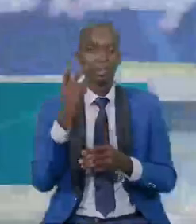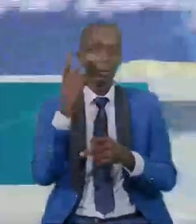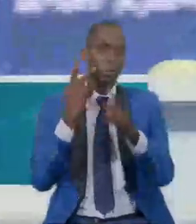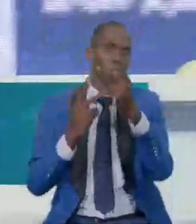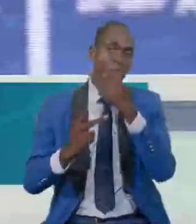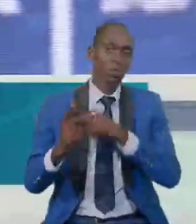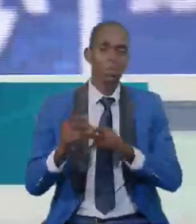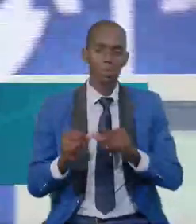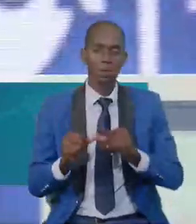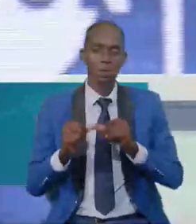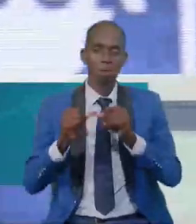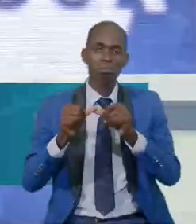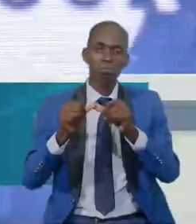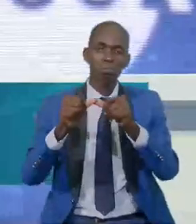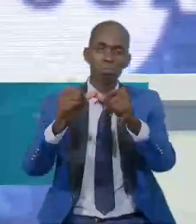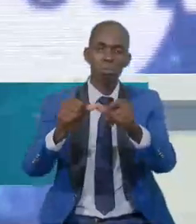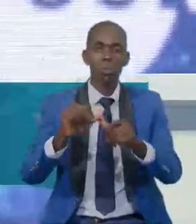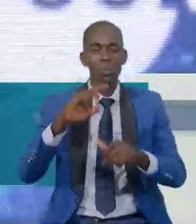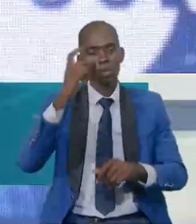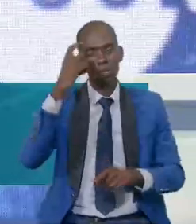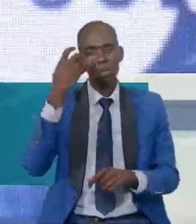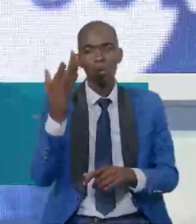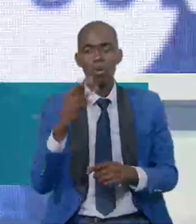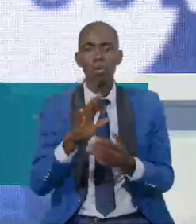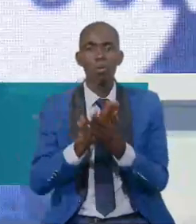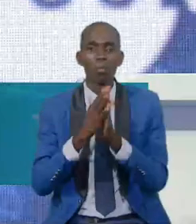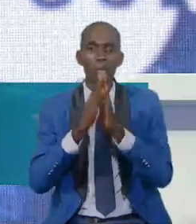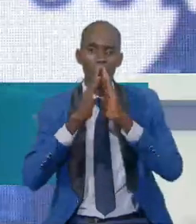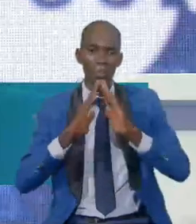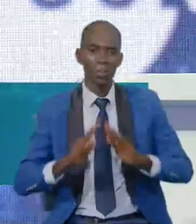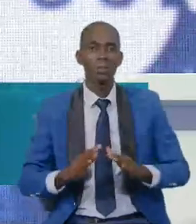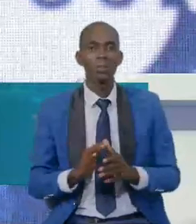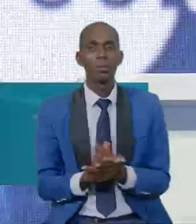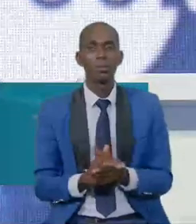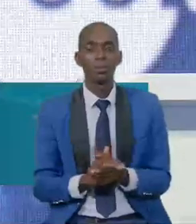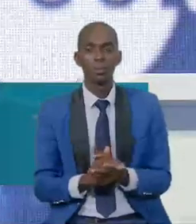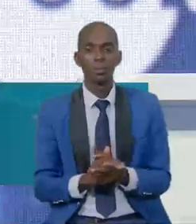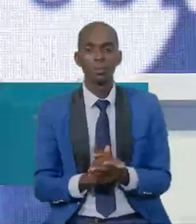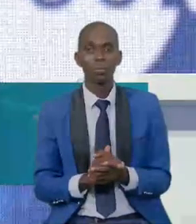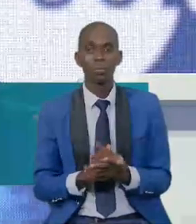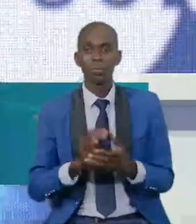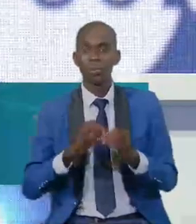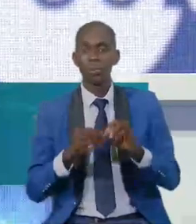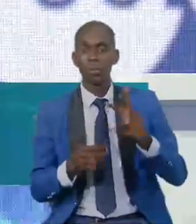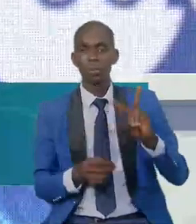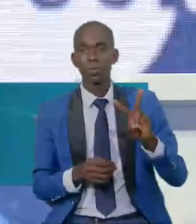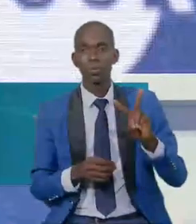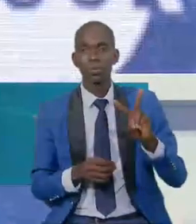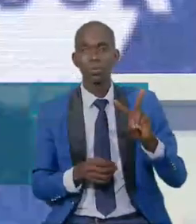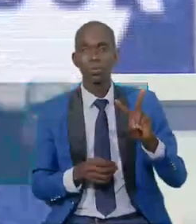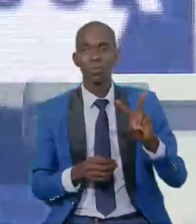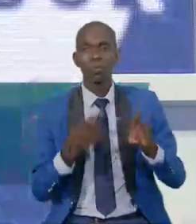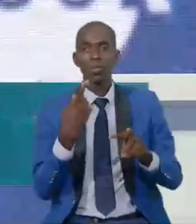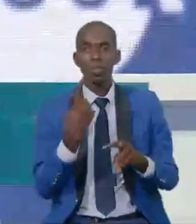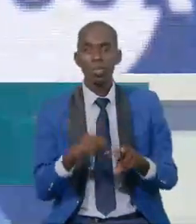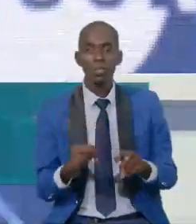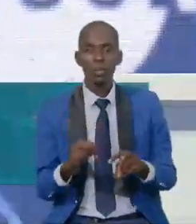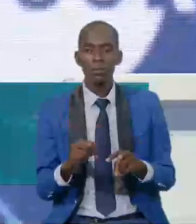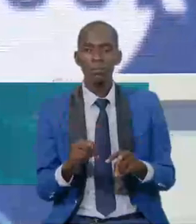perpetual government of peace. Le gouvernement perpétuel et prophétique de paix. Deux. The